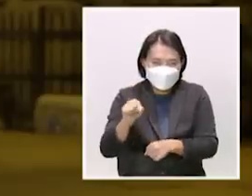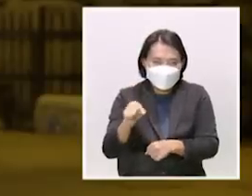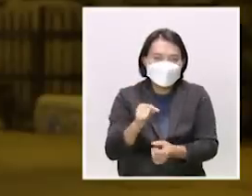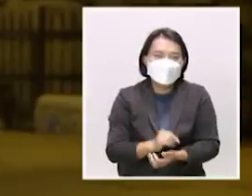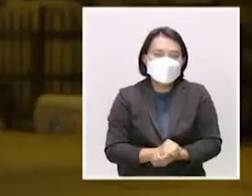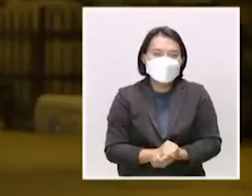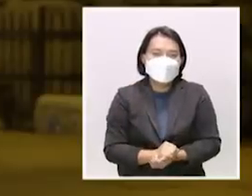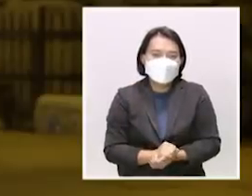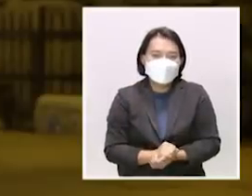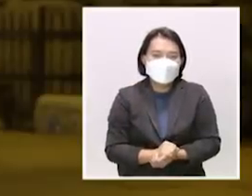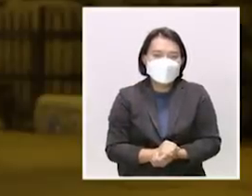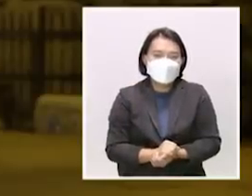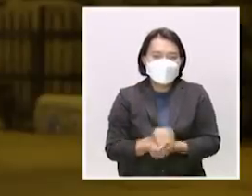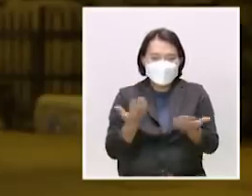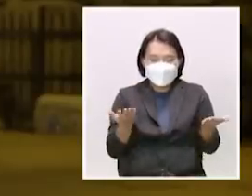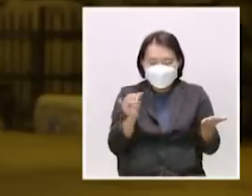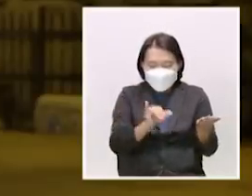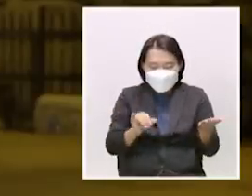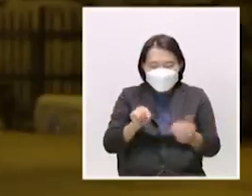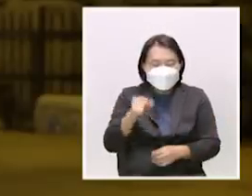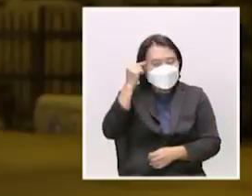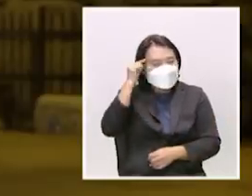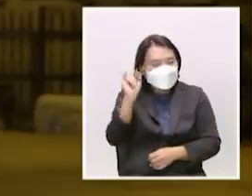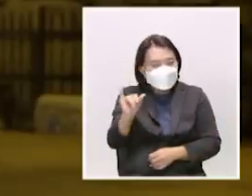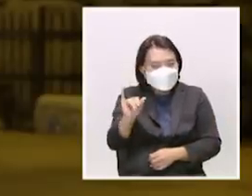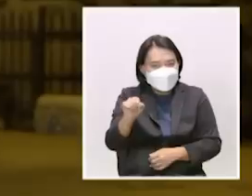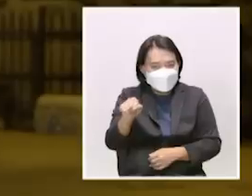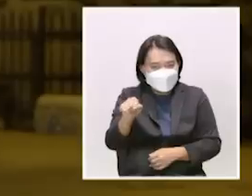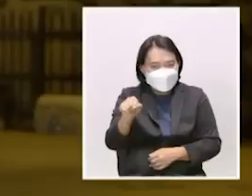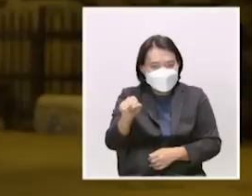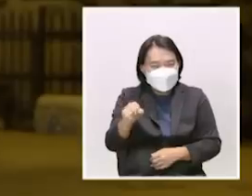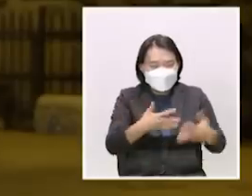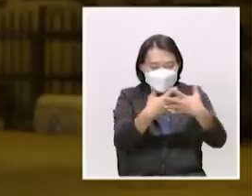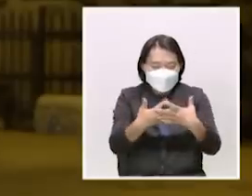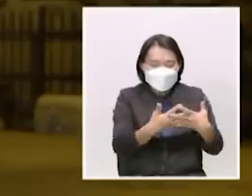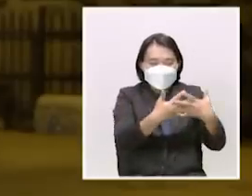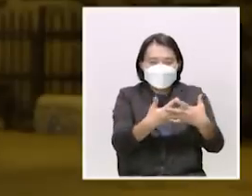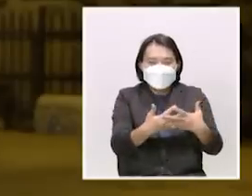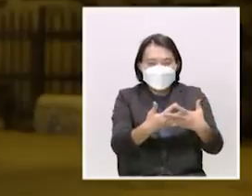ขึนมา ทางฝั่งตวนตกกยไมถตนนแต่พวก NATO EU ศาละเมรกา